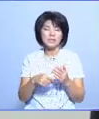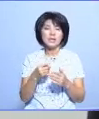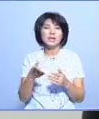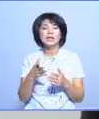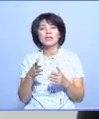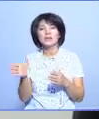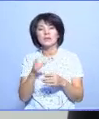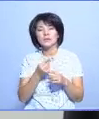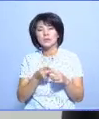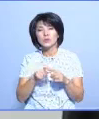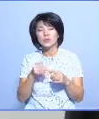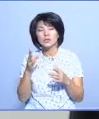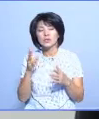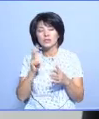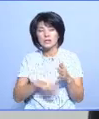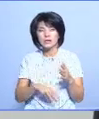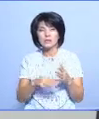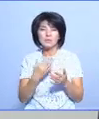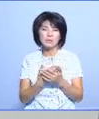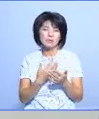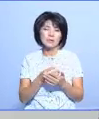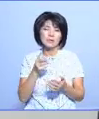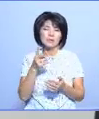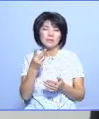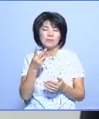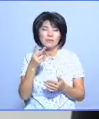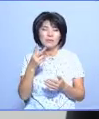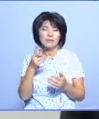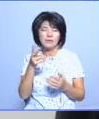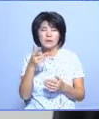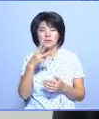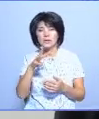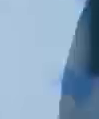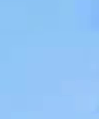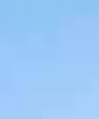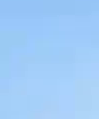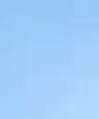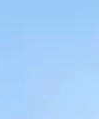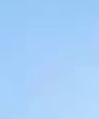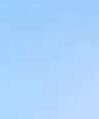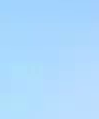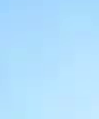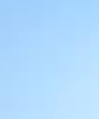үшін айыппұл төлейді. Барлығы 2 миллион 940 мың теңге төленеді. Имеет одного несовершеннолетнего.